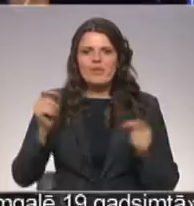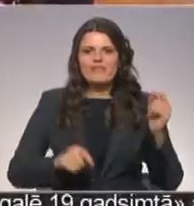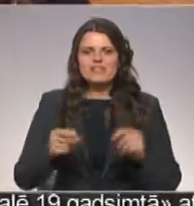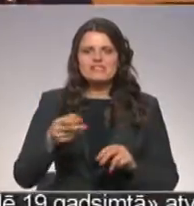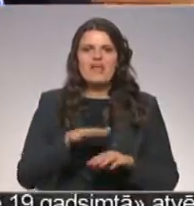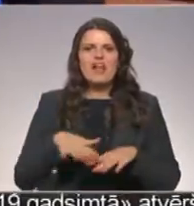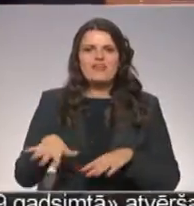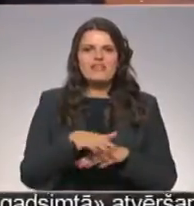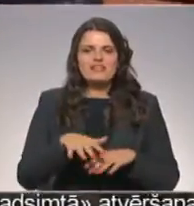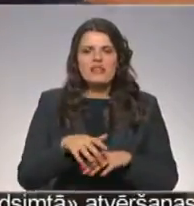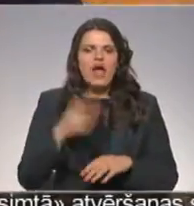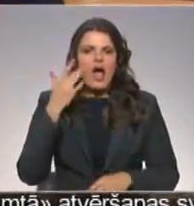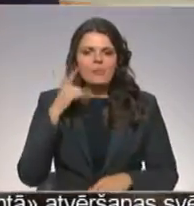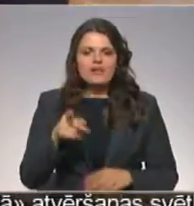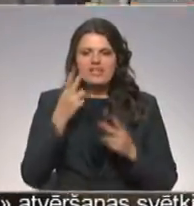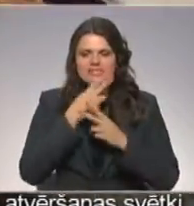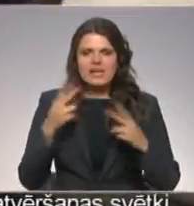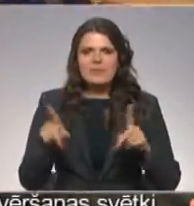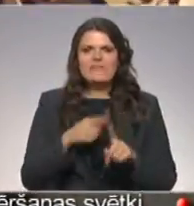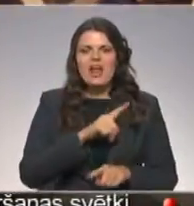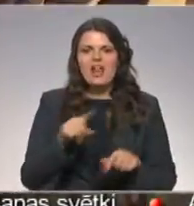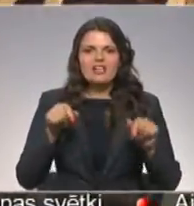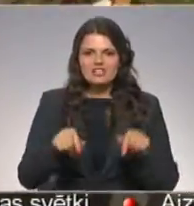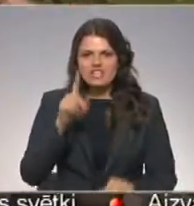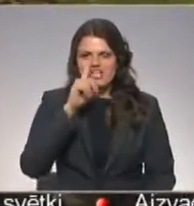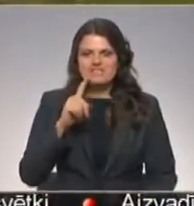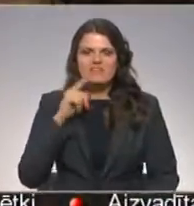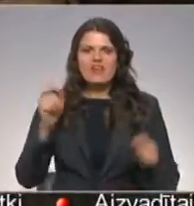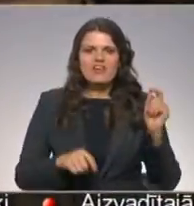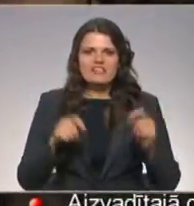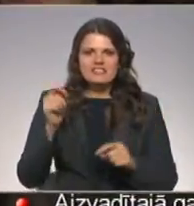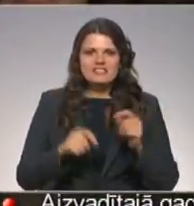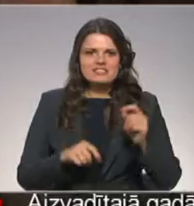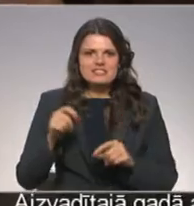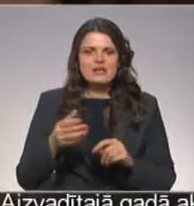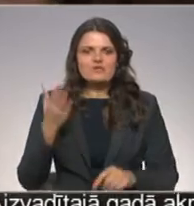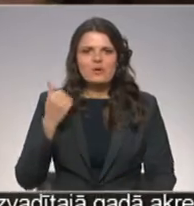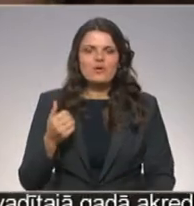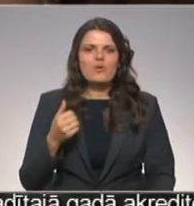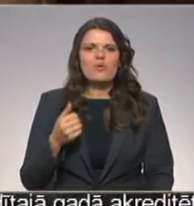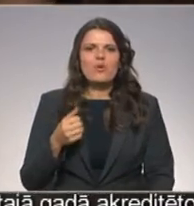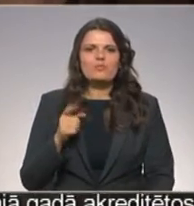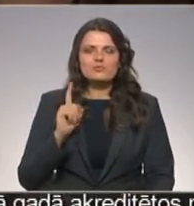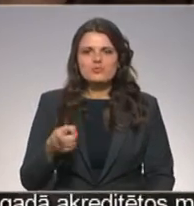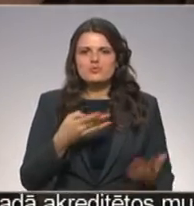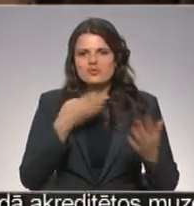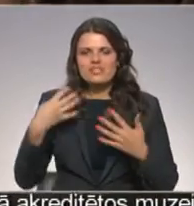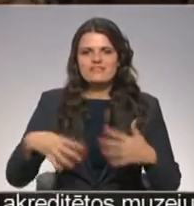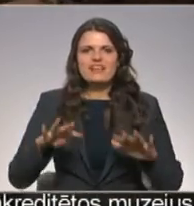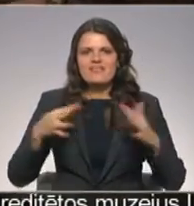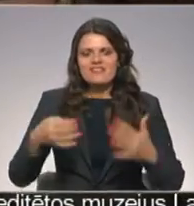vidē Kalifornijā, un tas būs apskatāms vēl līdz šai svētdienai. Festivāls Coachella Valley Music and Arts Festival notiek